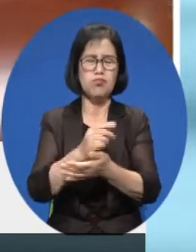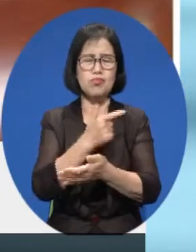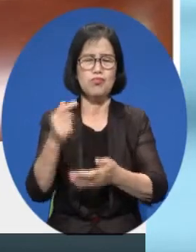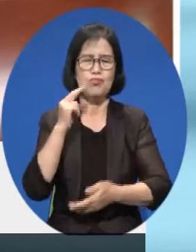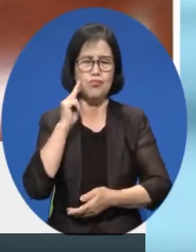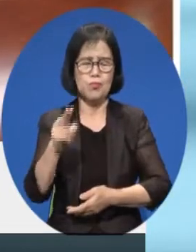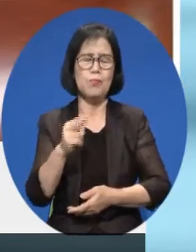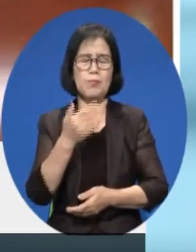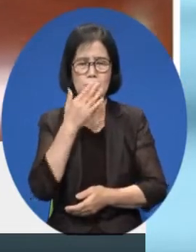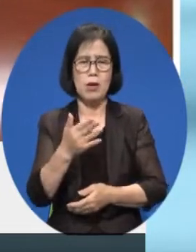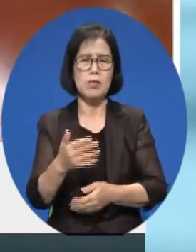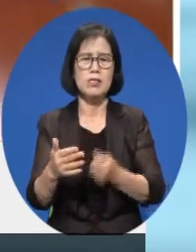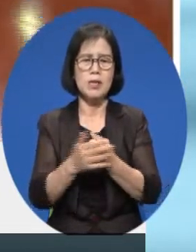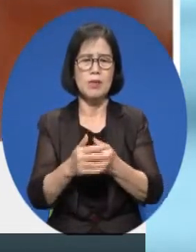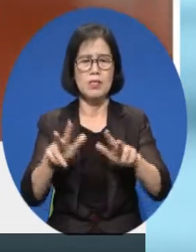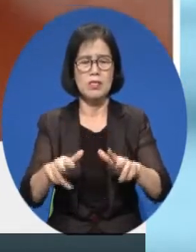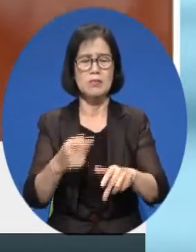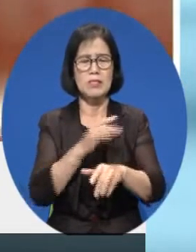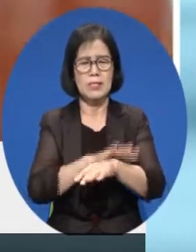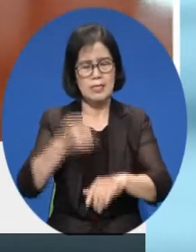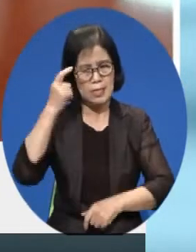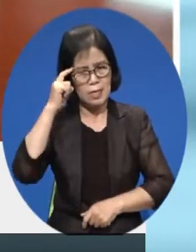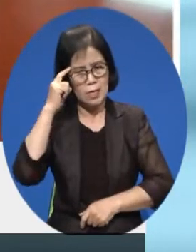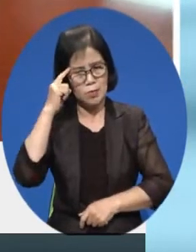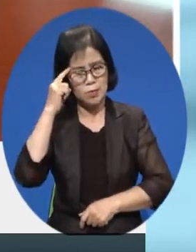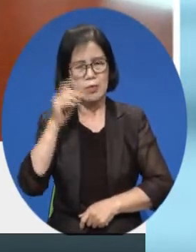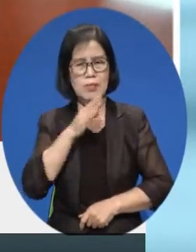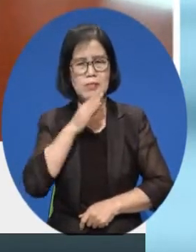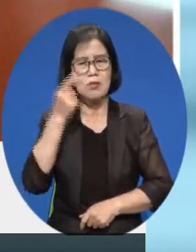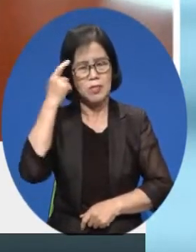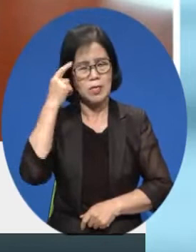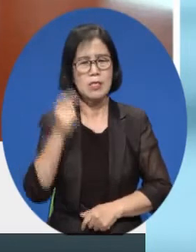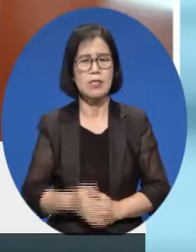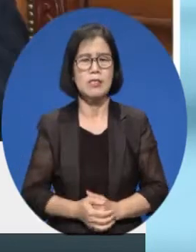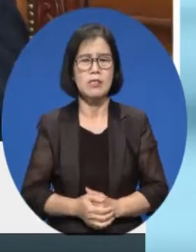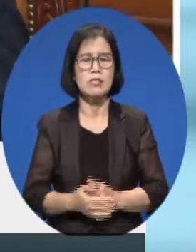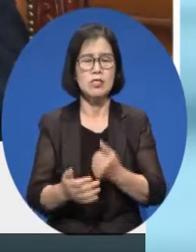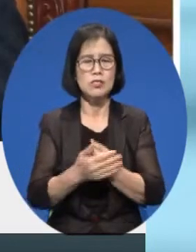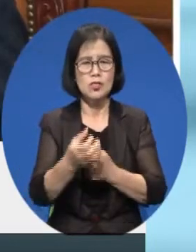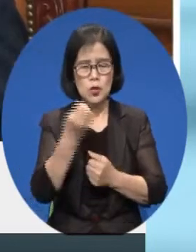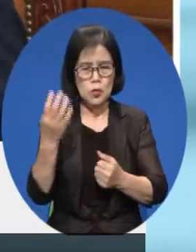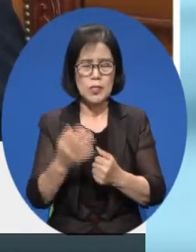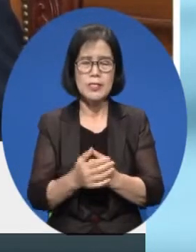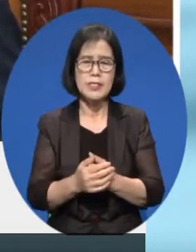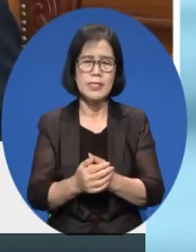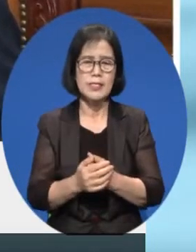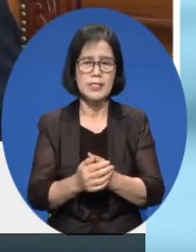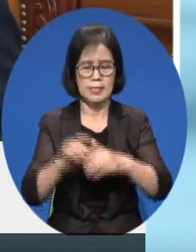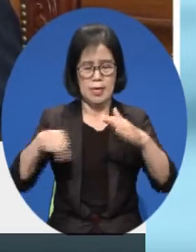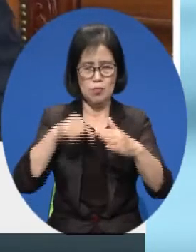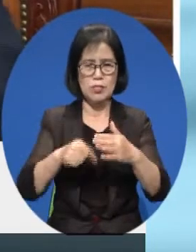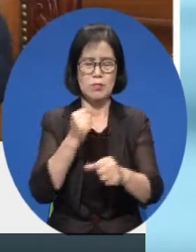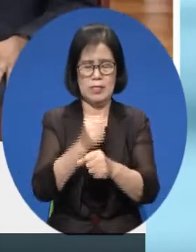때문에 지금 상황으로서는 숙고하는 게 맞다. 저는 개인적으로 그렇게 생각합니다. 이제 그런 여론들이 아마 민주당 내부에서 만들어지고